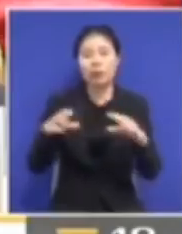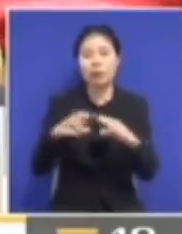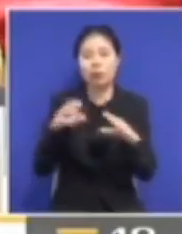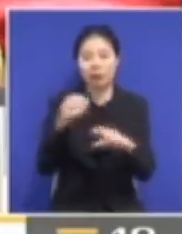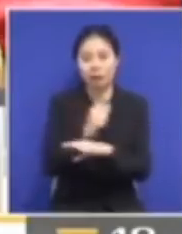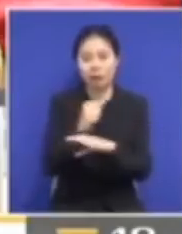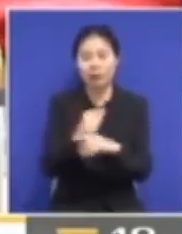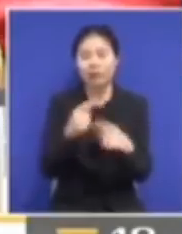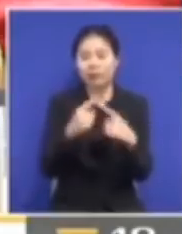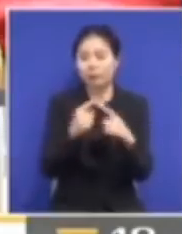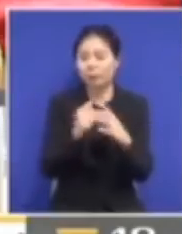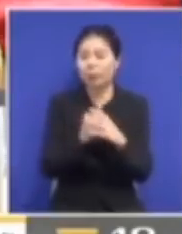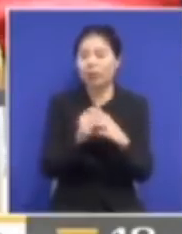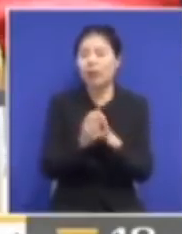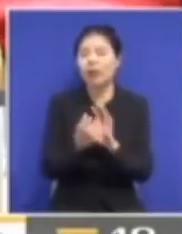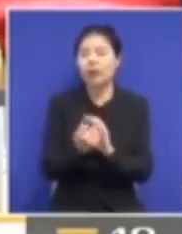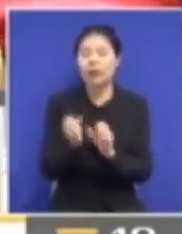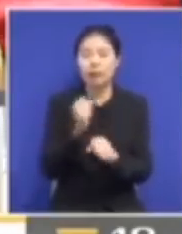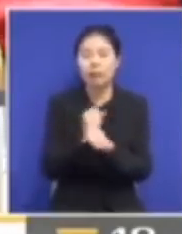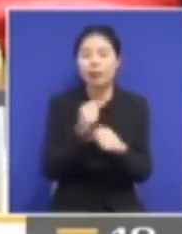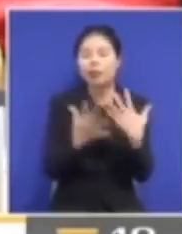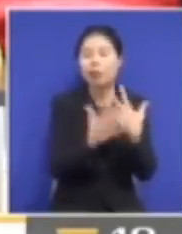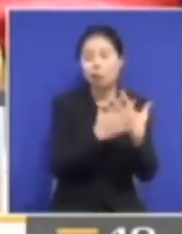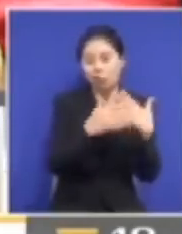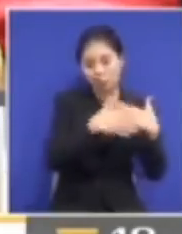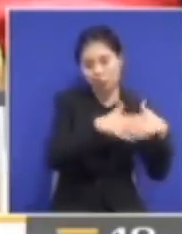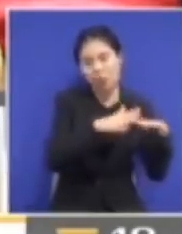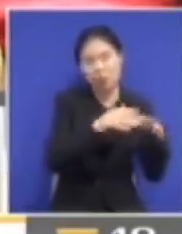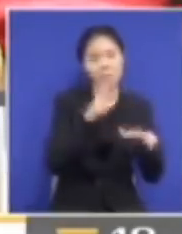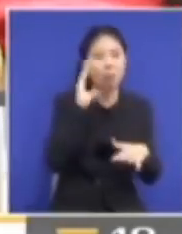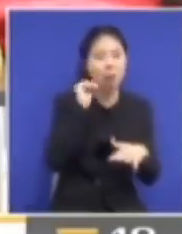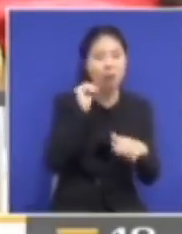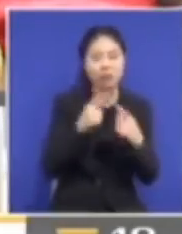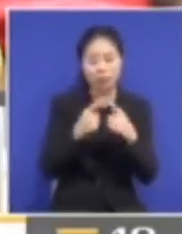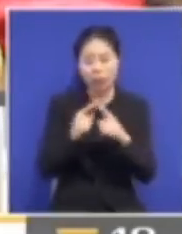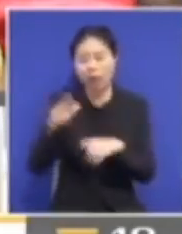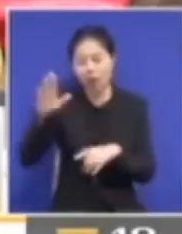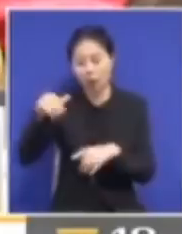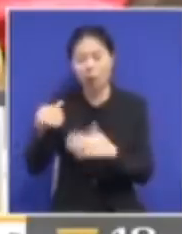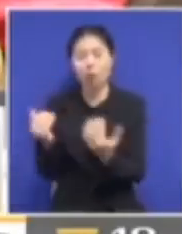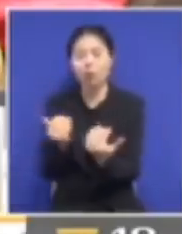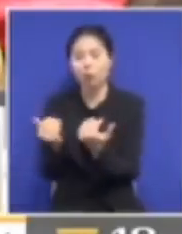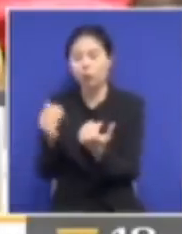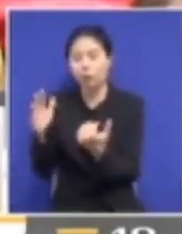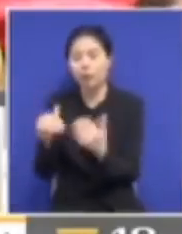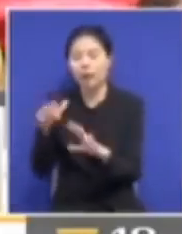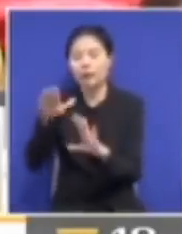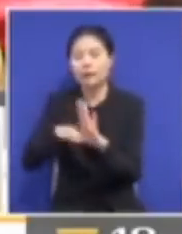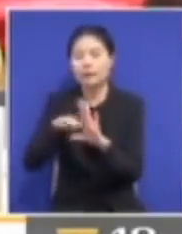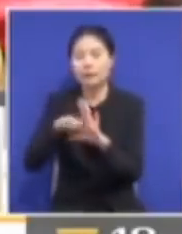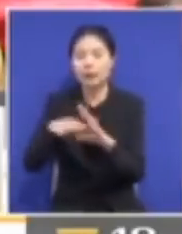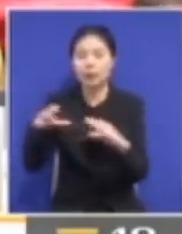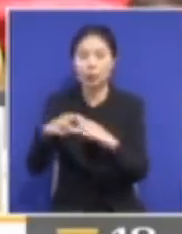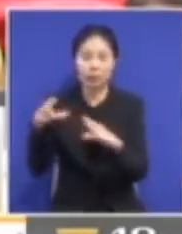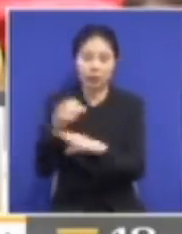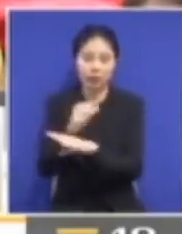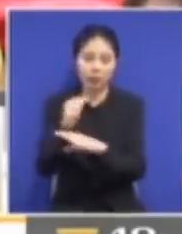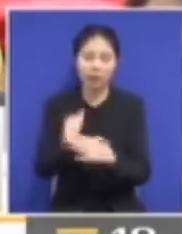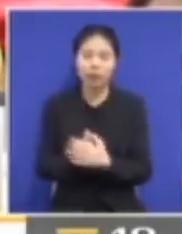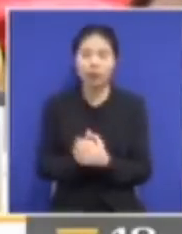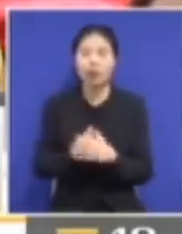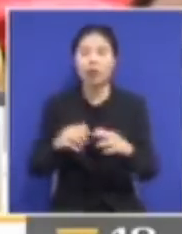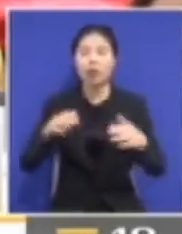แทนกันไปนะครับนะแล้วพอมายึดอำนาจเมื่อวันที่22พฤษภาคม57นะ